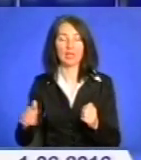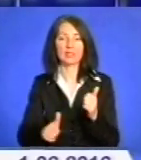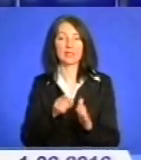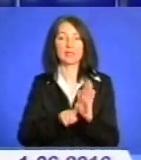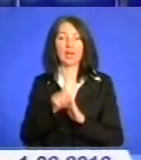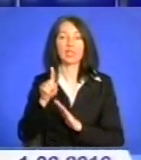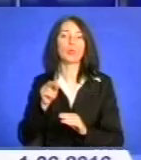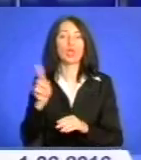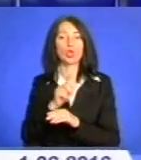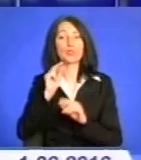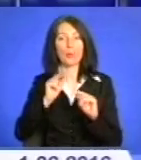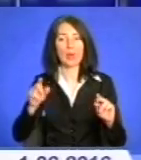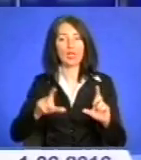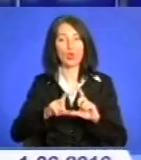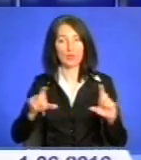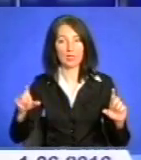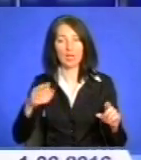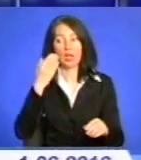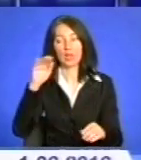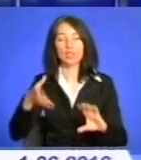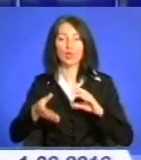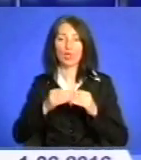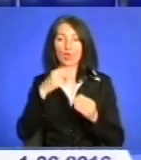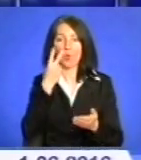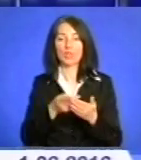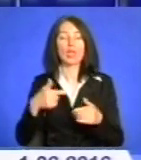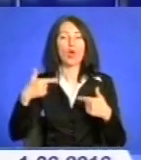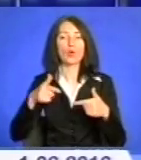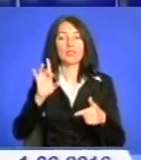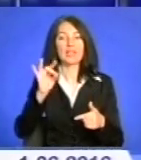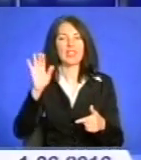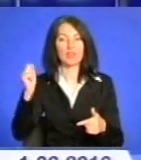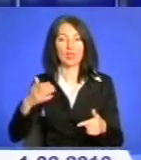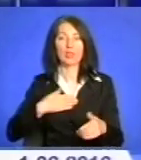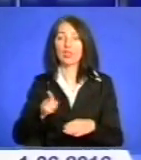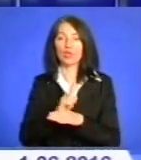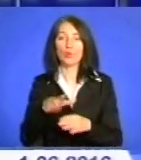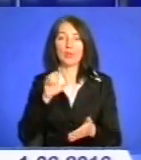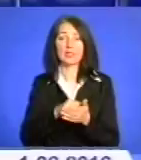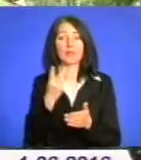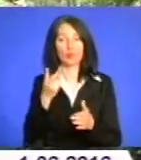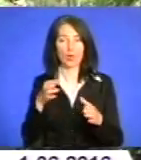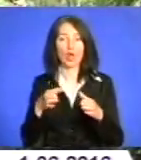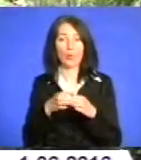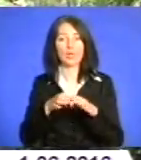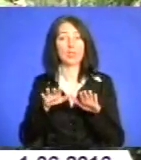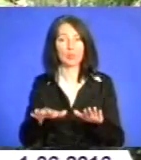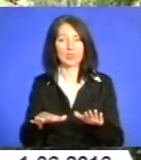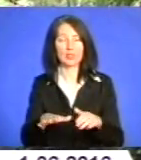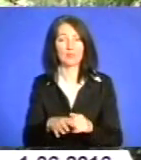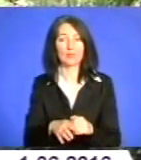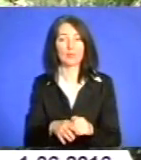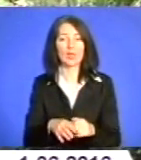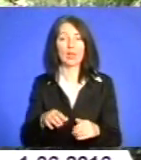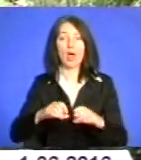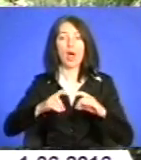університету. На кращі результати показали гості з Рівного. Наші вихованці посіли друге загальнокомандне місце. На